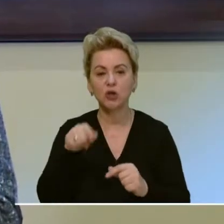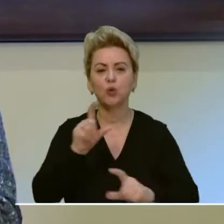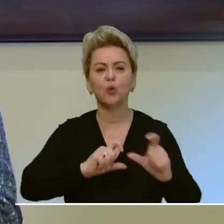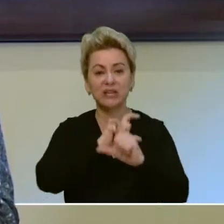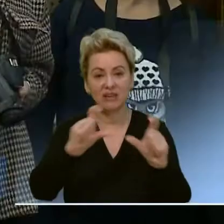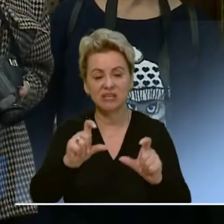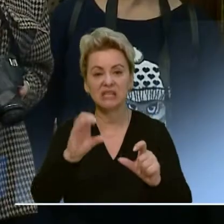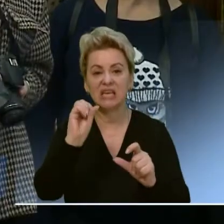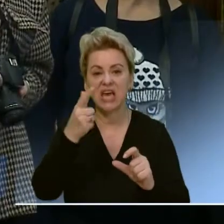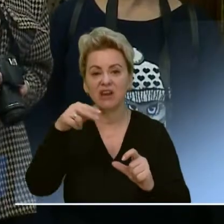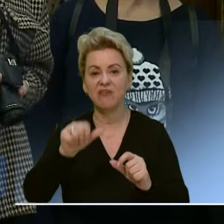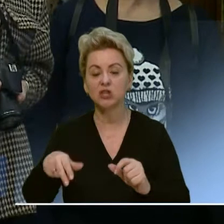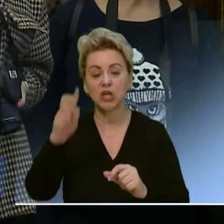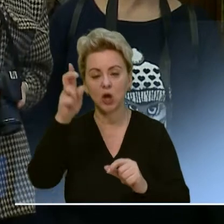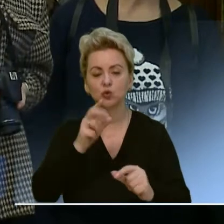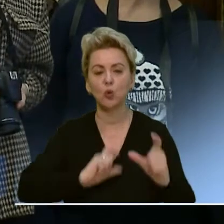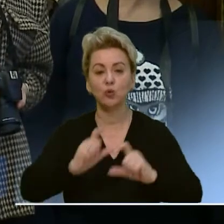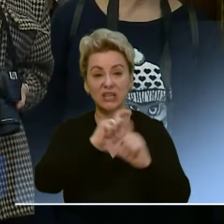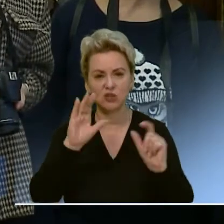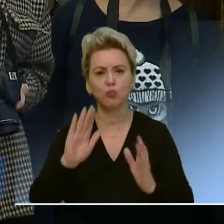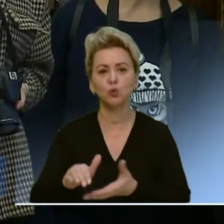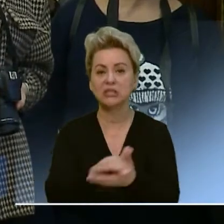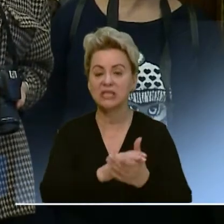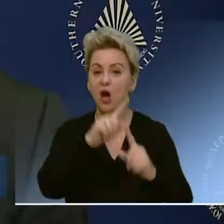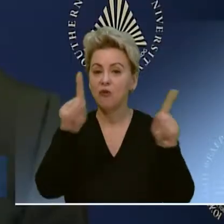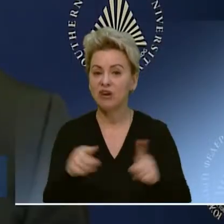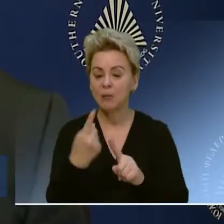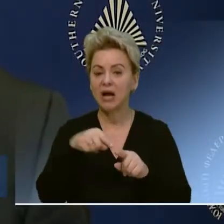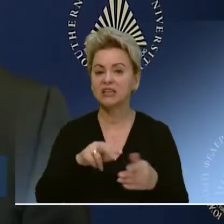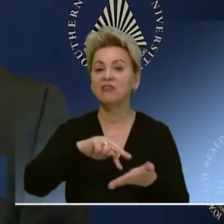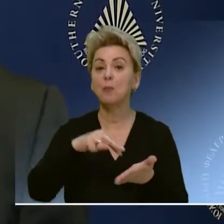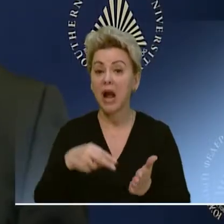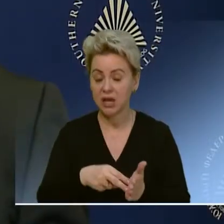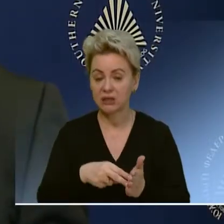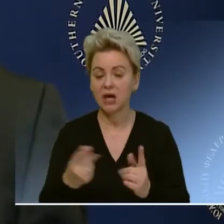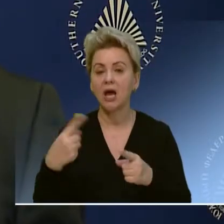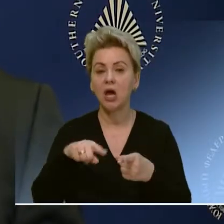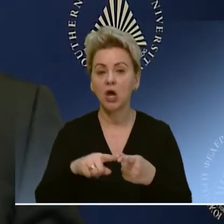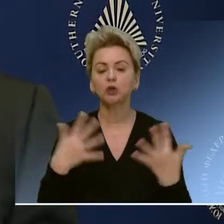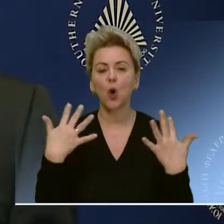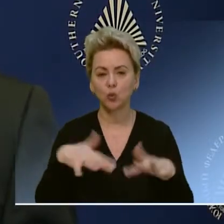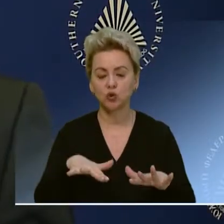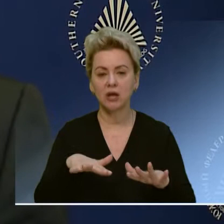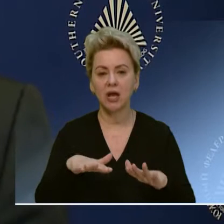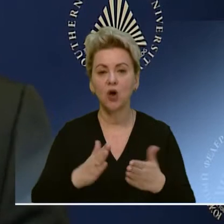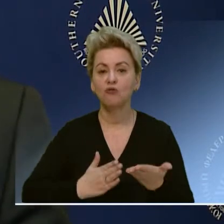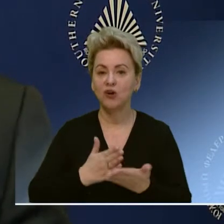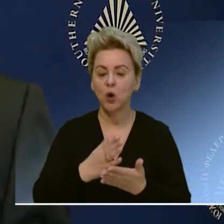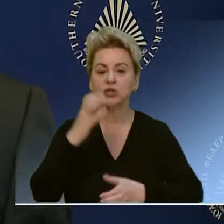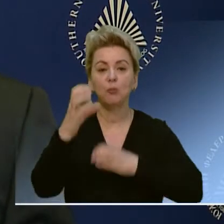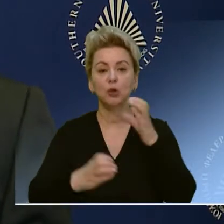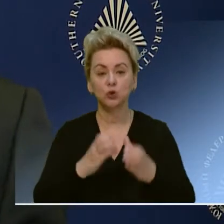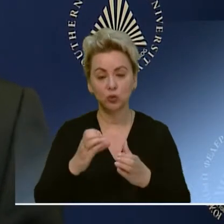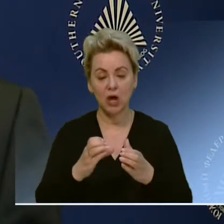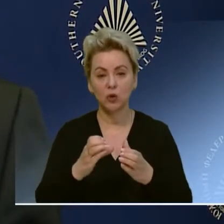и Ереванский государственный университет будут сотрудничать в рамках этого проекта. Это уже как бы выходим на